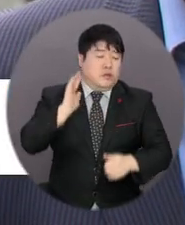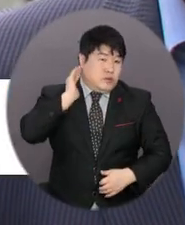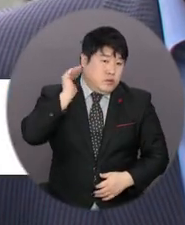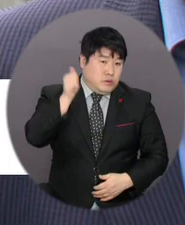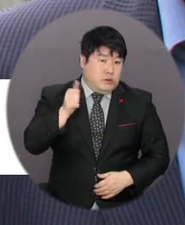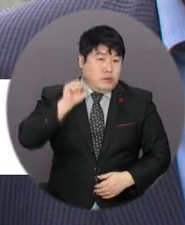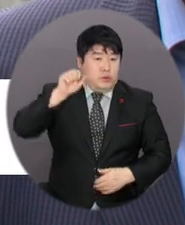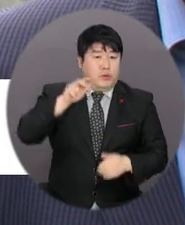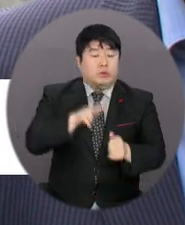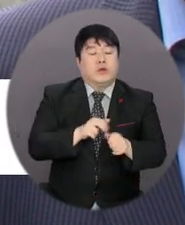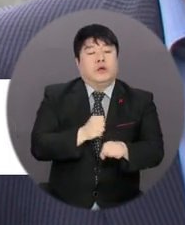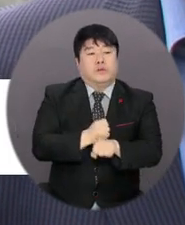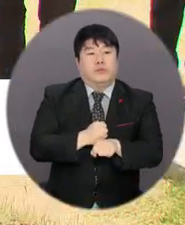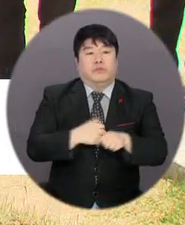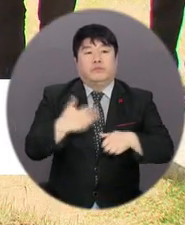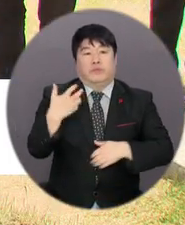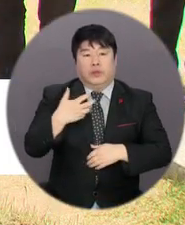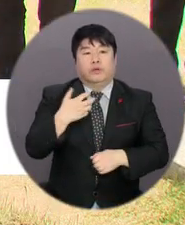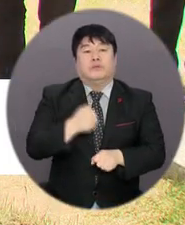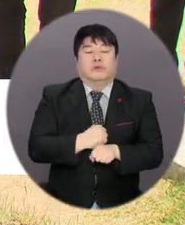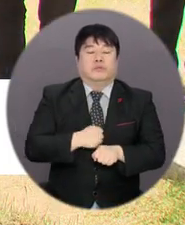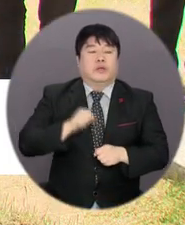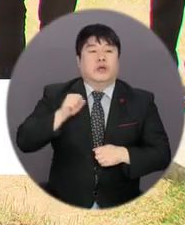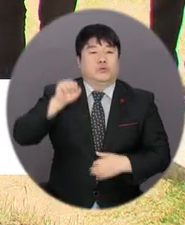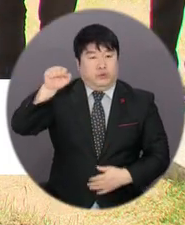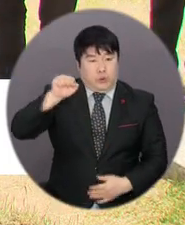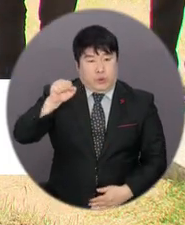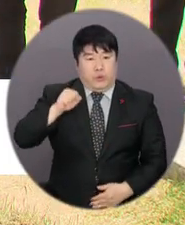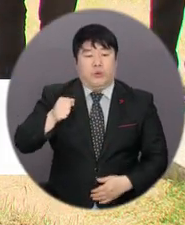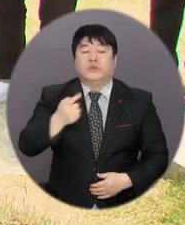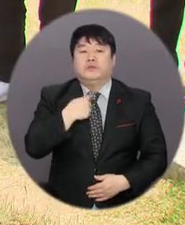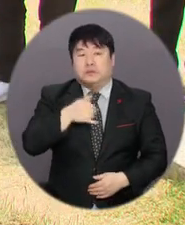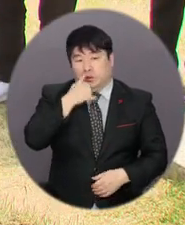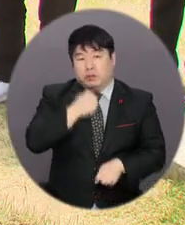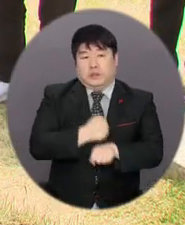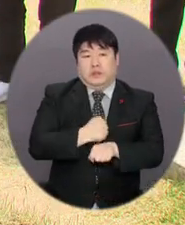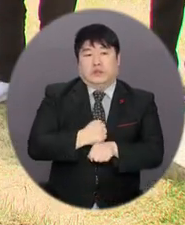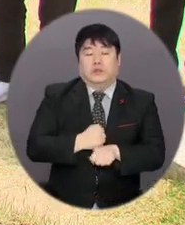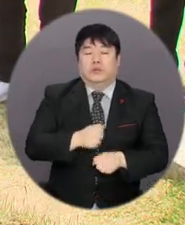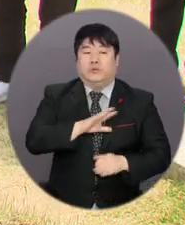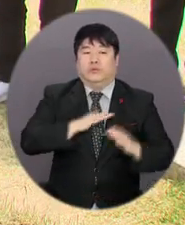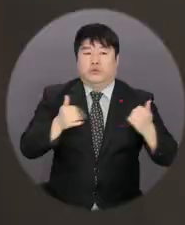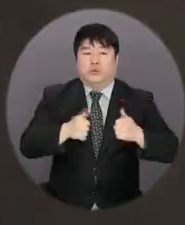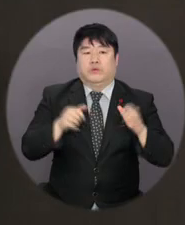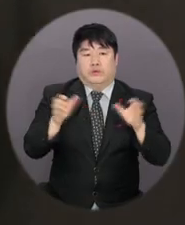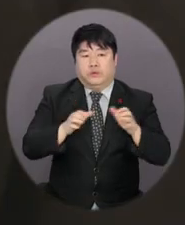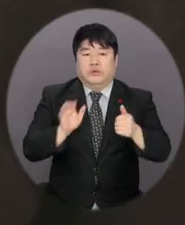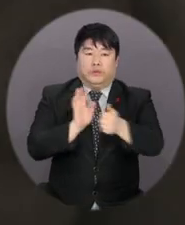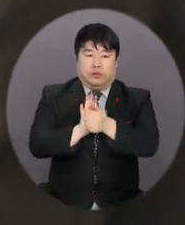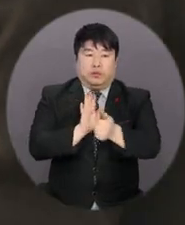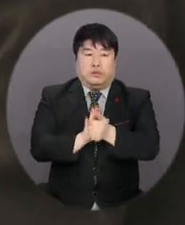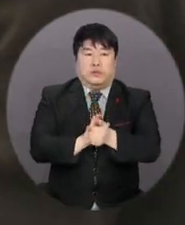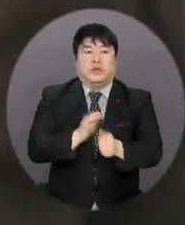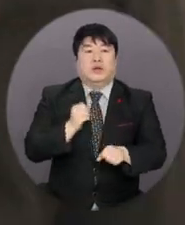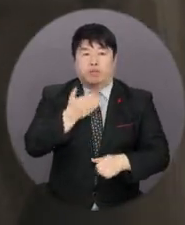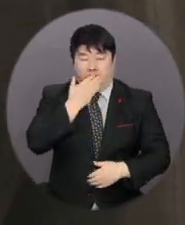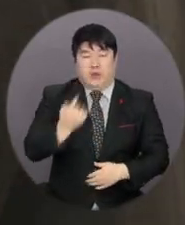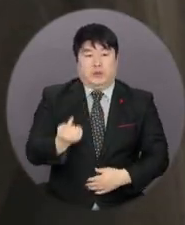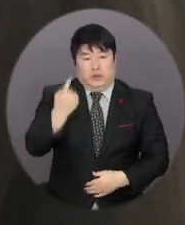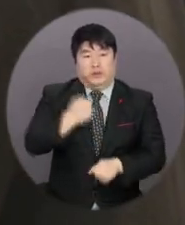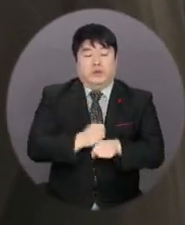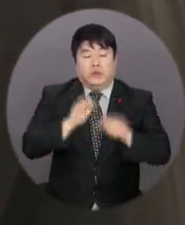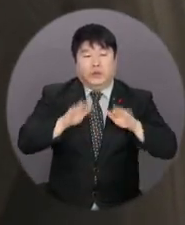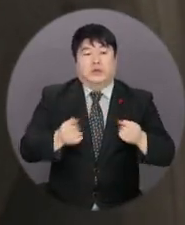높아서 80년대 운동권 출신 국회의원 등을 중심으로 지지 세력이 결집할 것으로 전망됩니다. 설 명절과